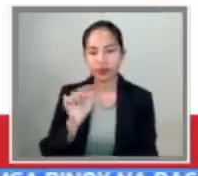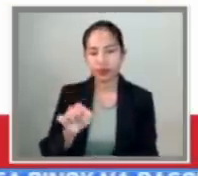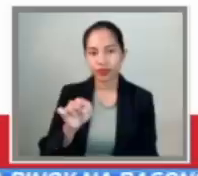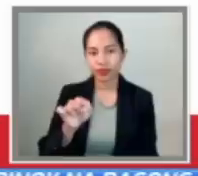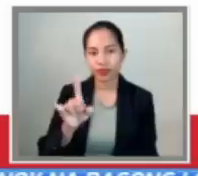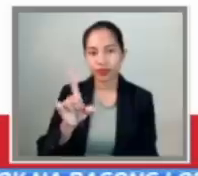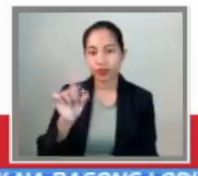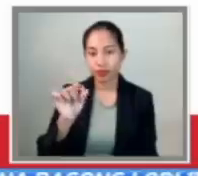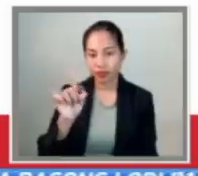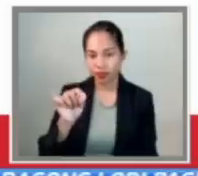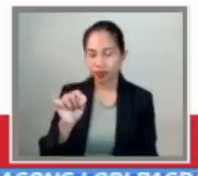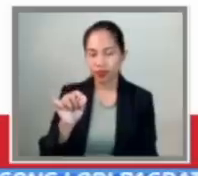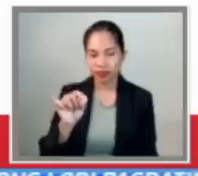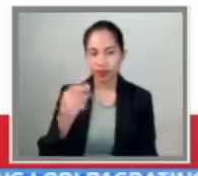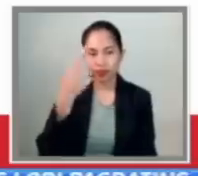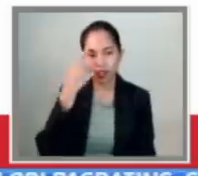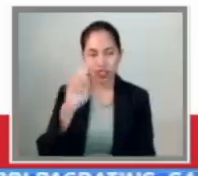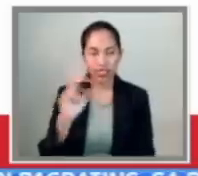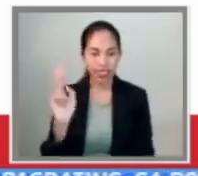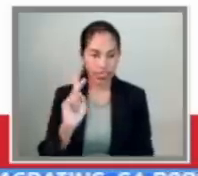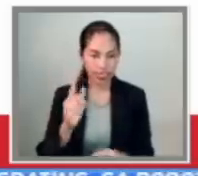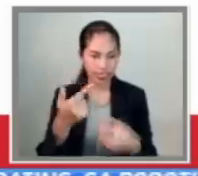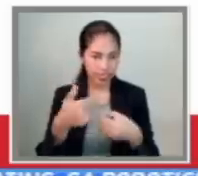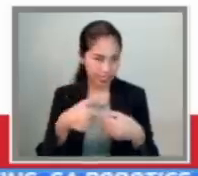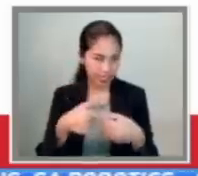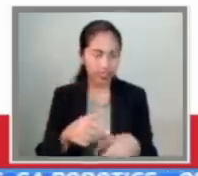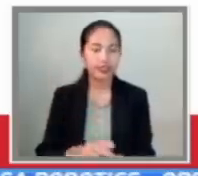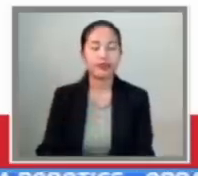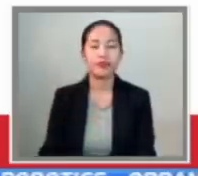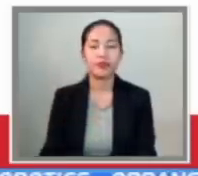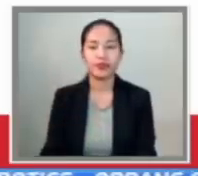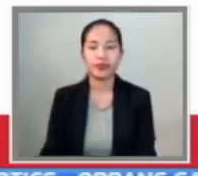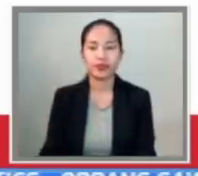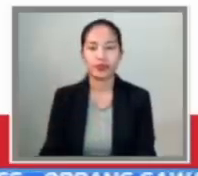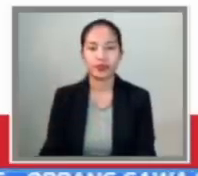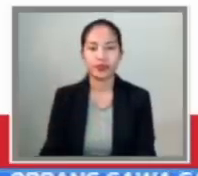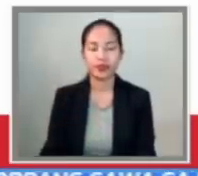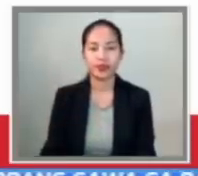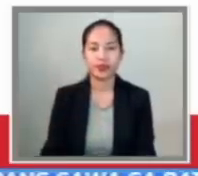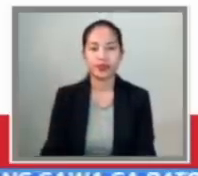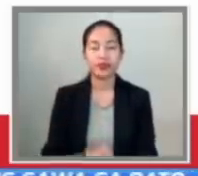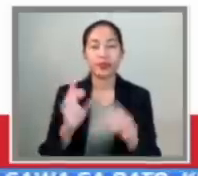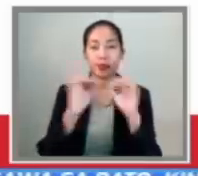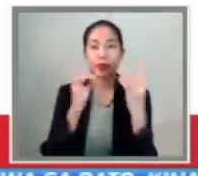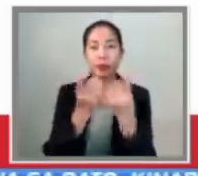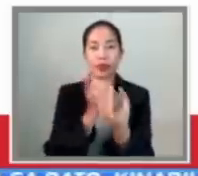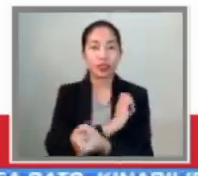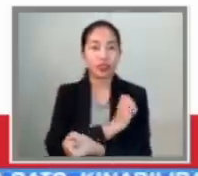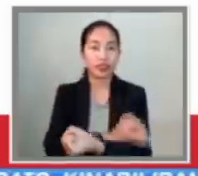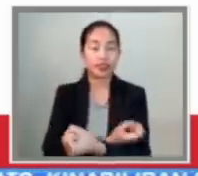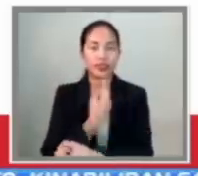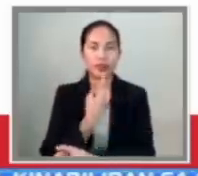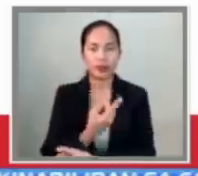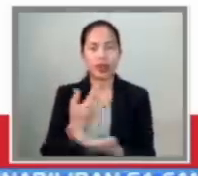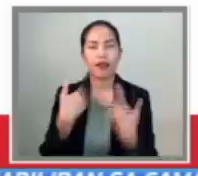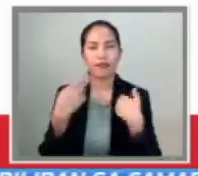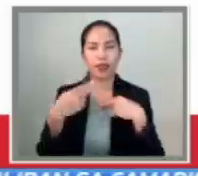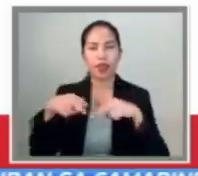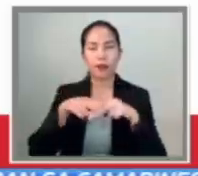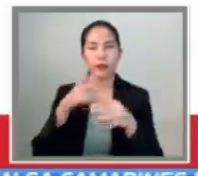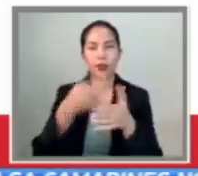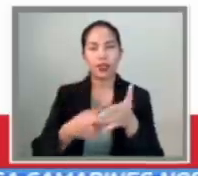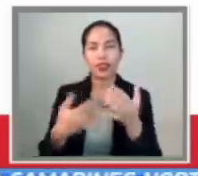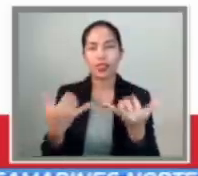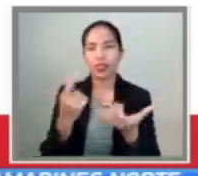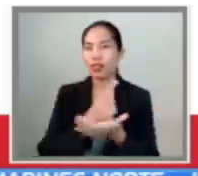singil sa kada litro ng kerosene. Una nang sinabi ng Department of Energy na posible ang taas presyo ngayong linggo dahil sa